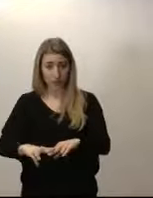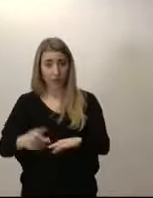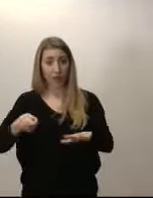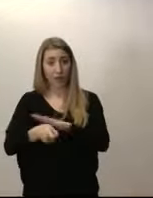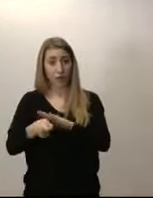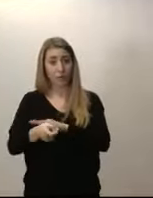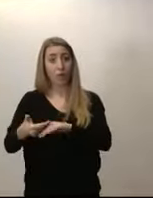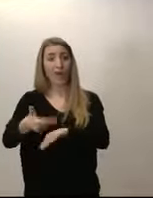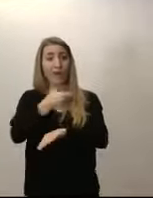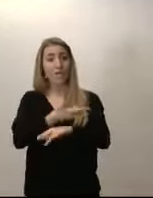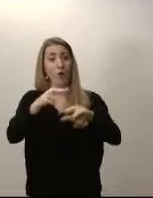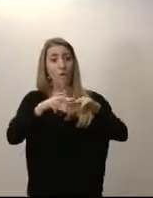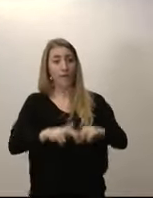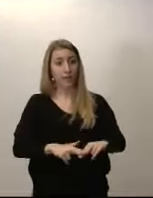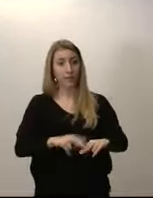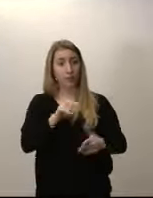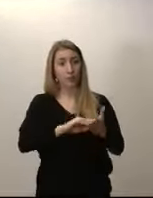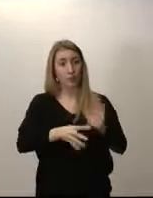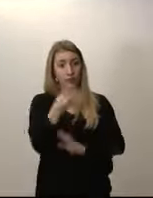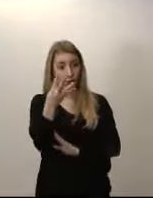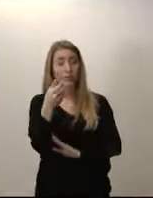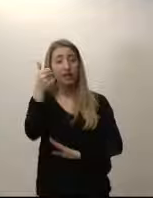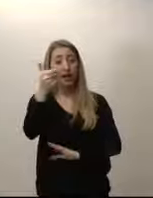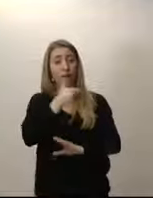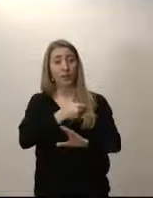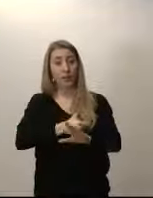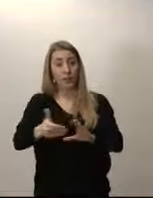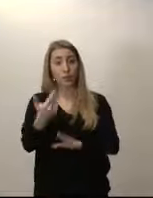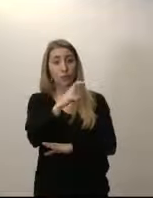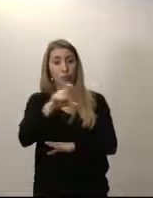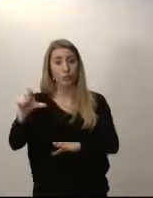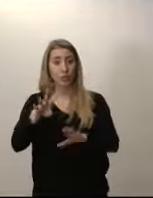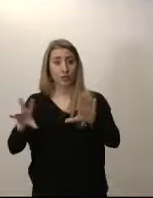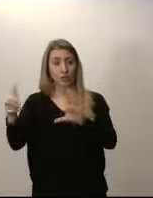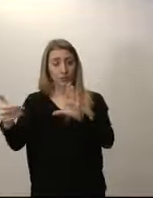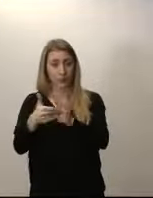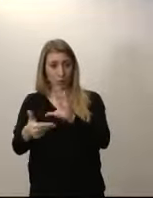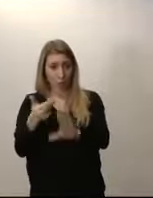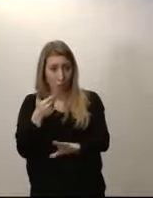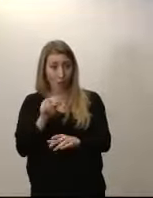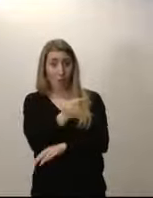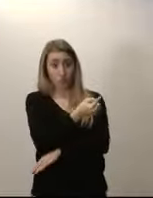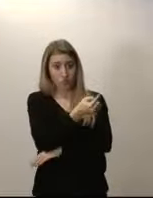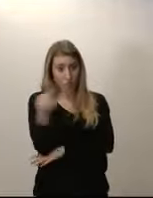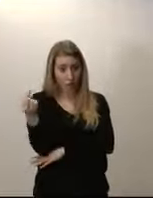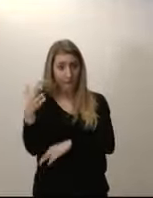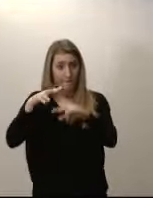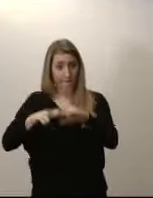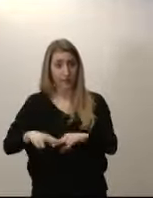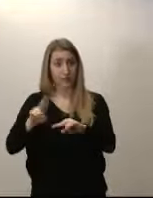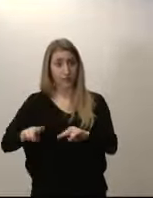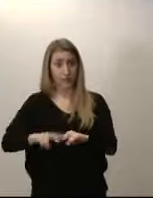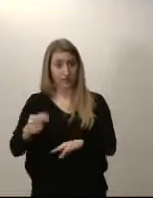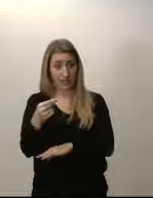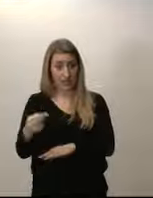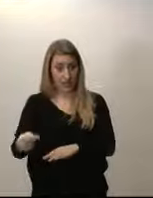le solde des restes à réaliser, 1 293 000 euros, moins le solde des restes à réaliser qui est négatif.